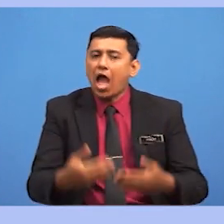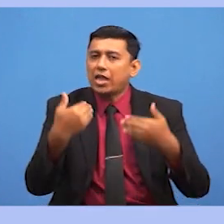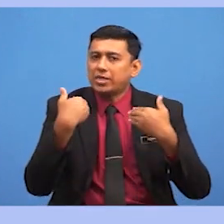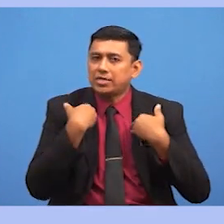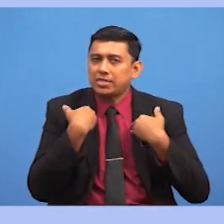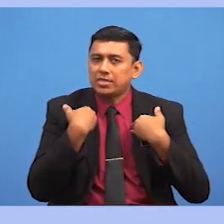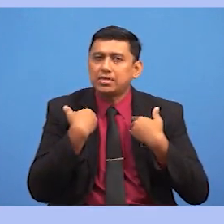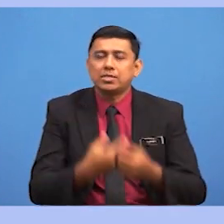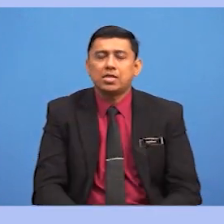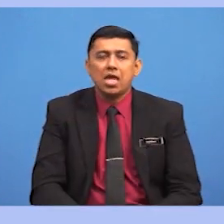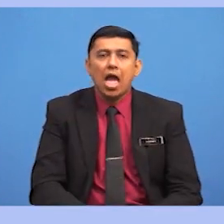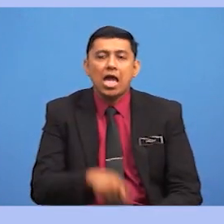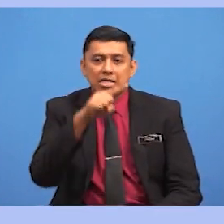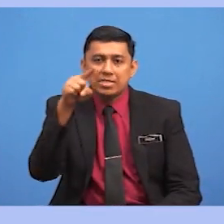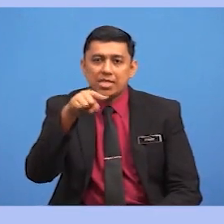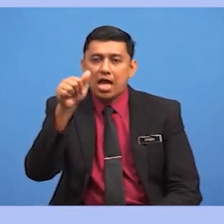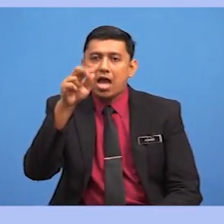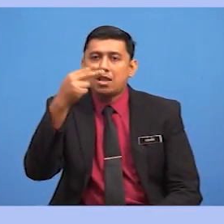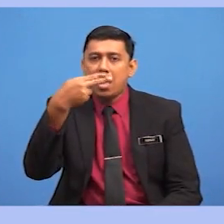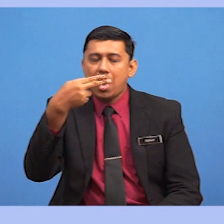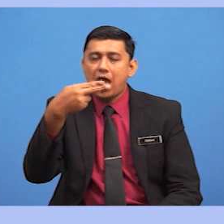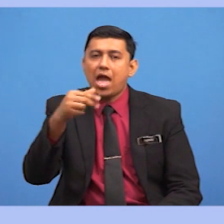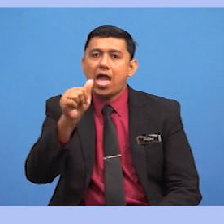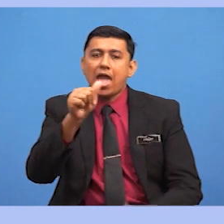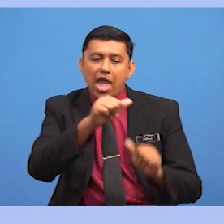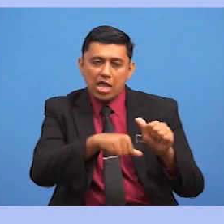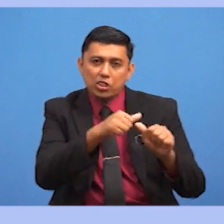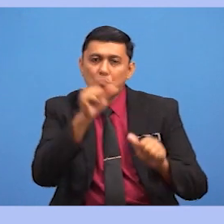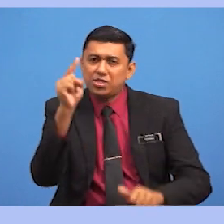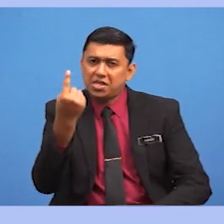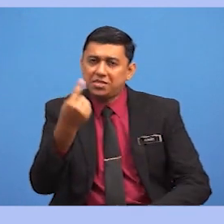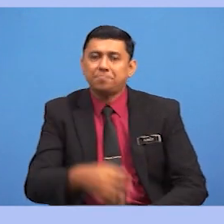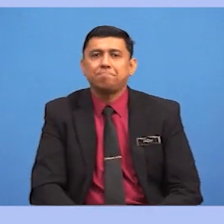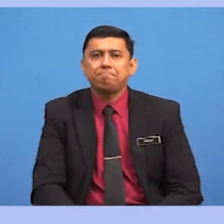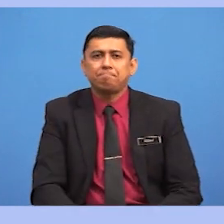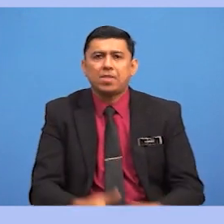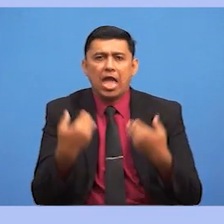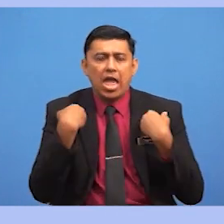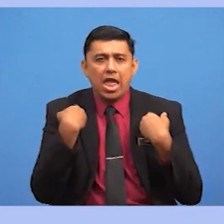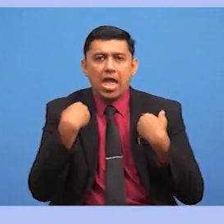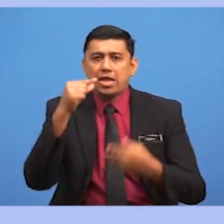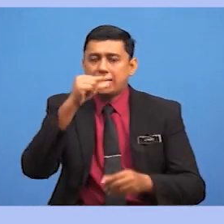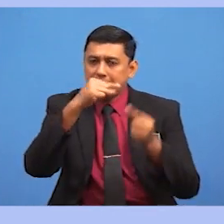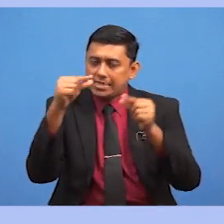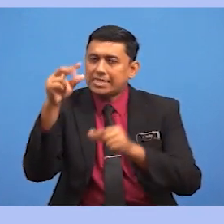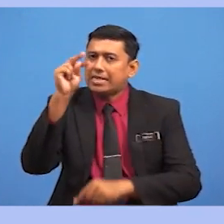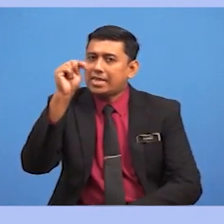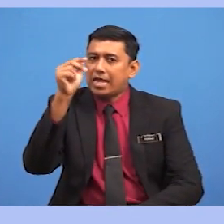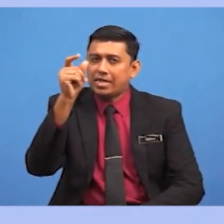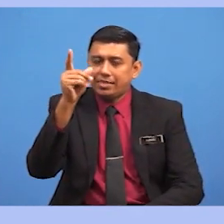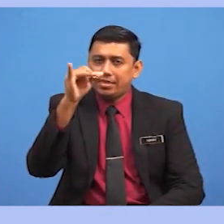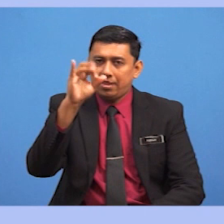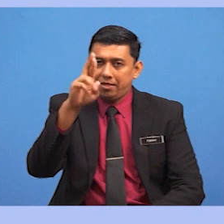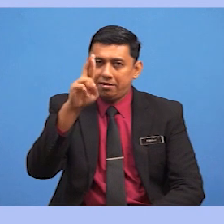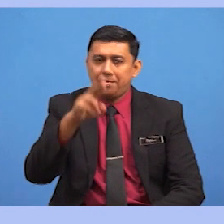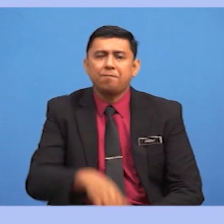mengandungi zarah atom sahaja. Semua unsur logam dan gas nadi terdiri daripada atom.